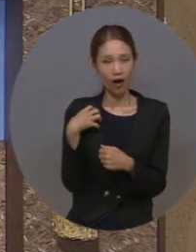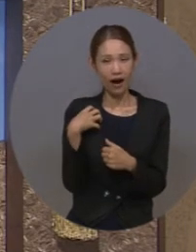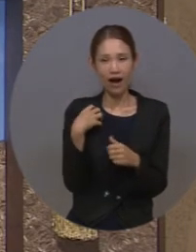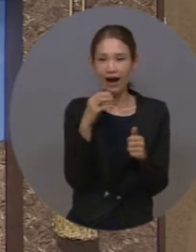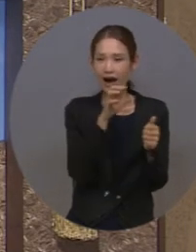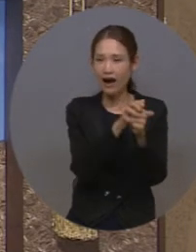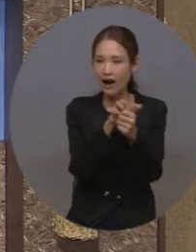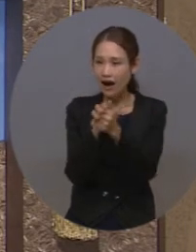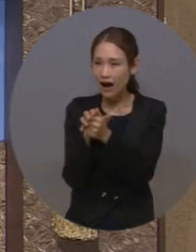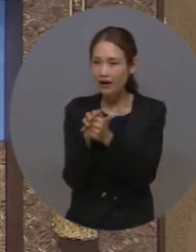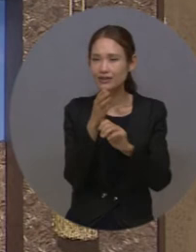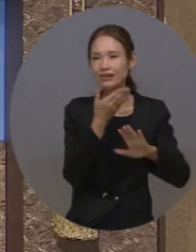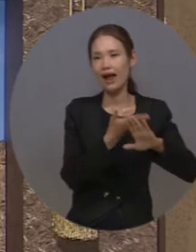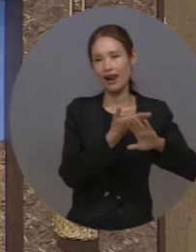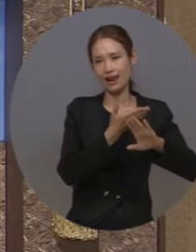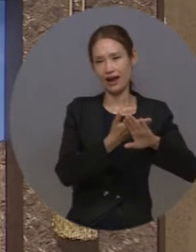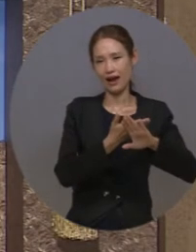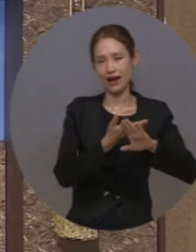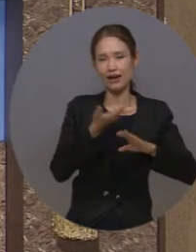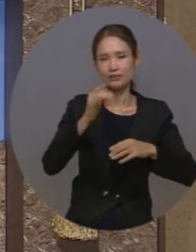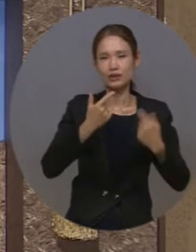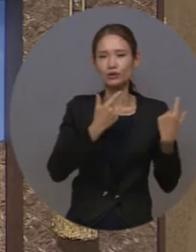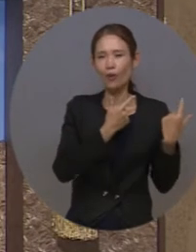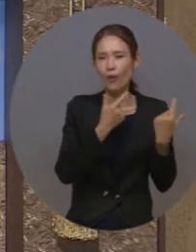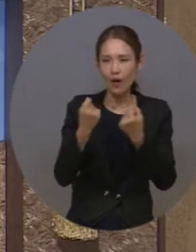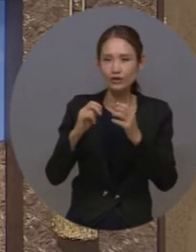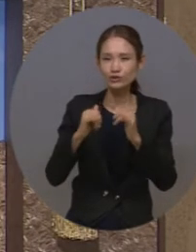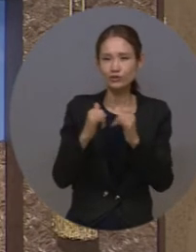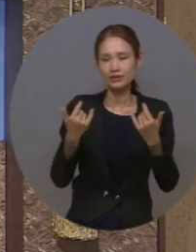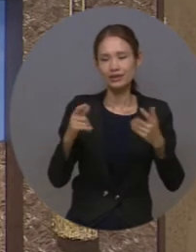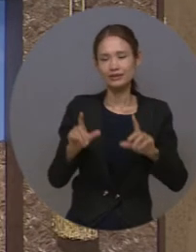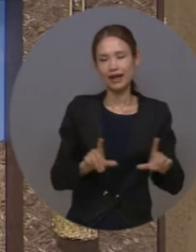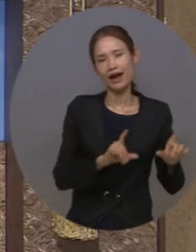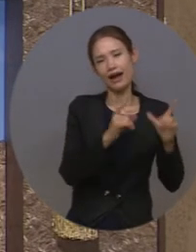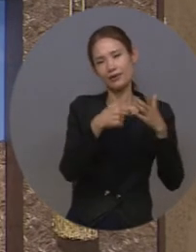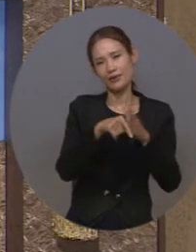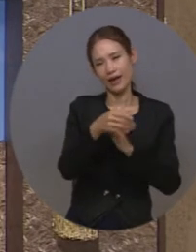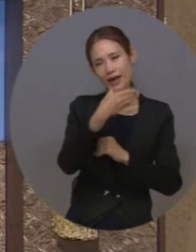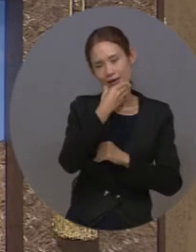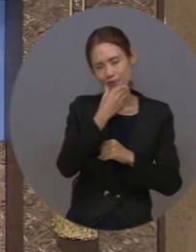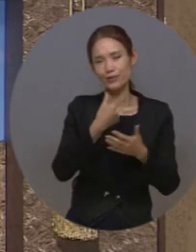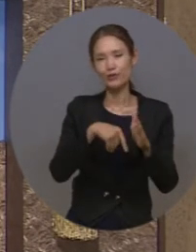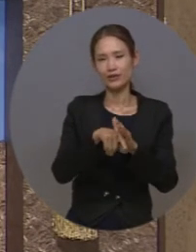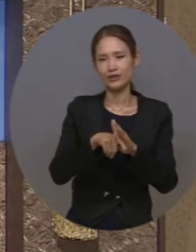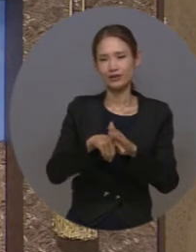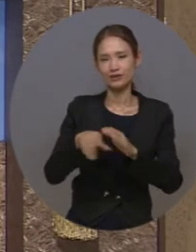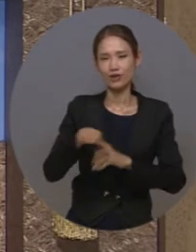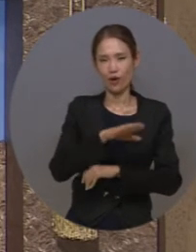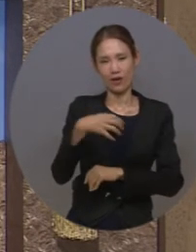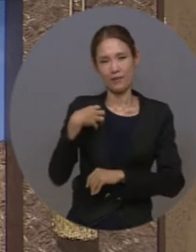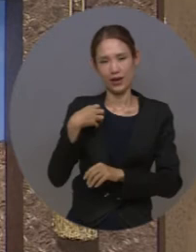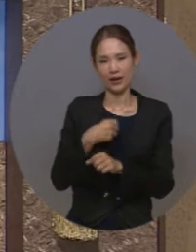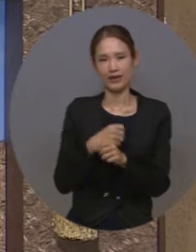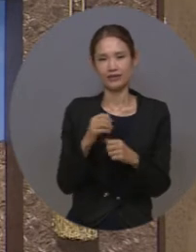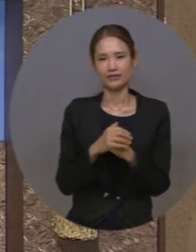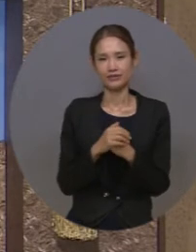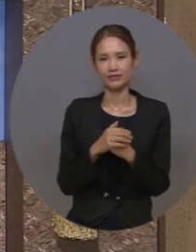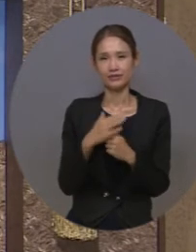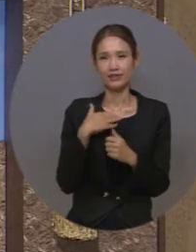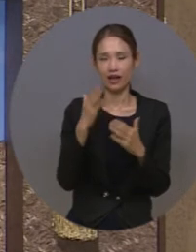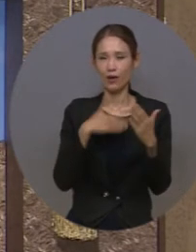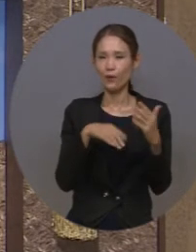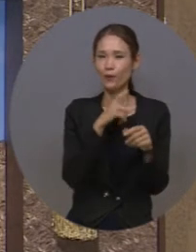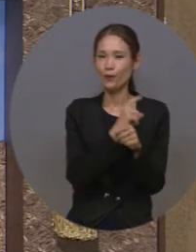틀리지만 똑같은 그 주민들의 삶을 위해서 행복을 위해서 저희가 하는 거죠. 그래서 네. 제가